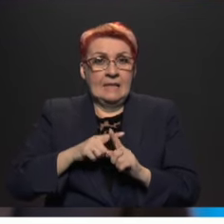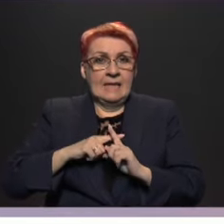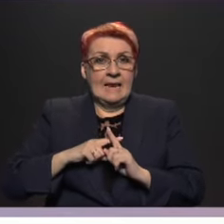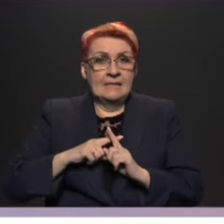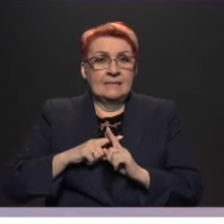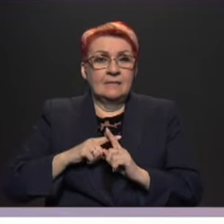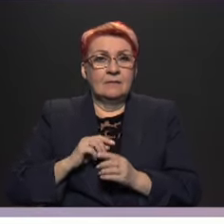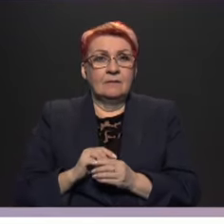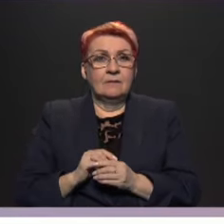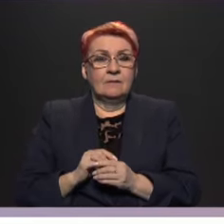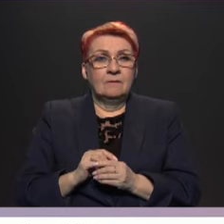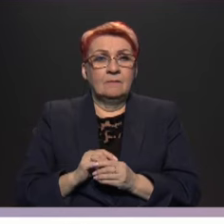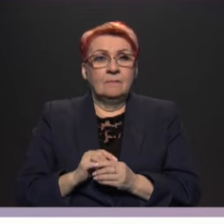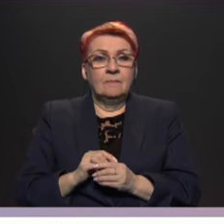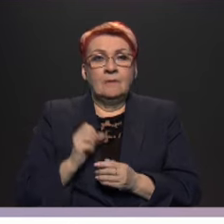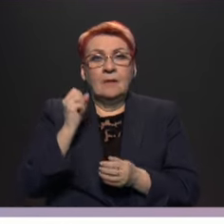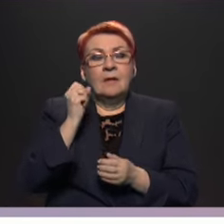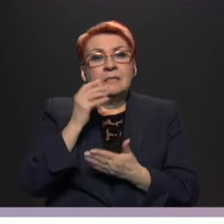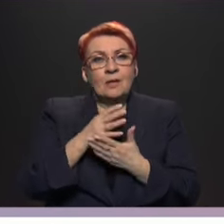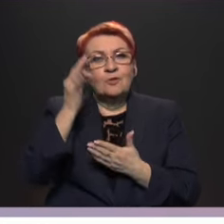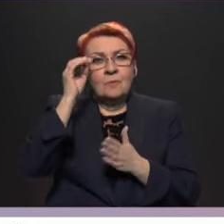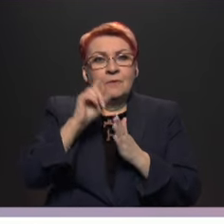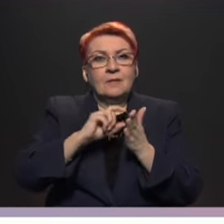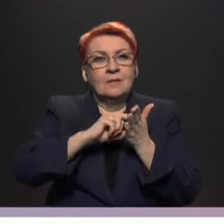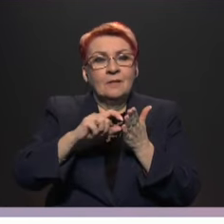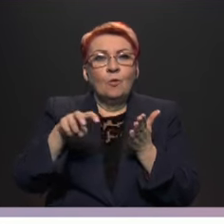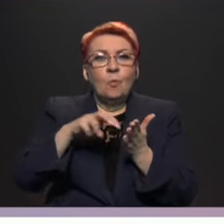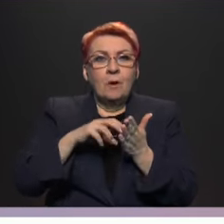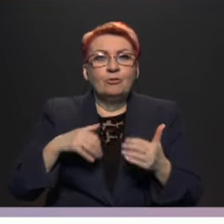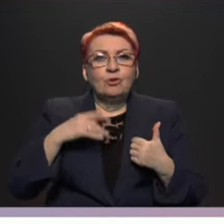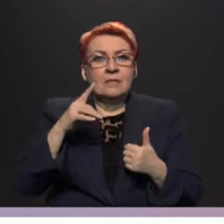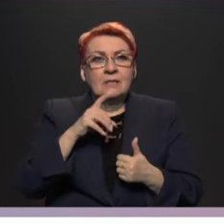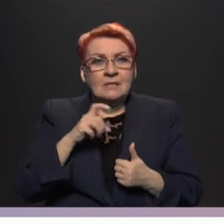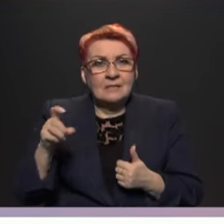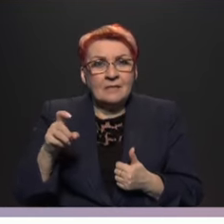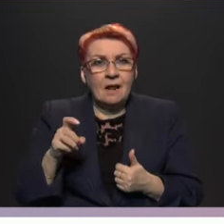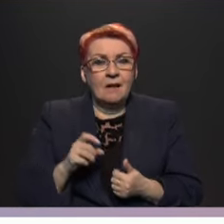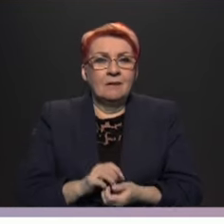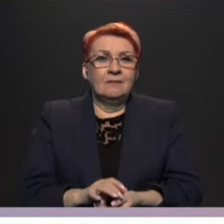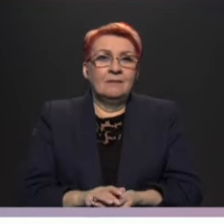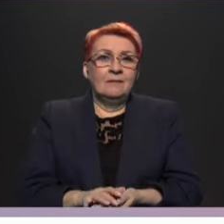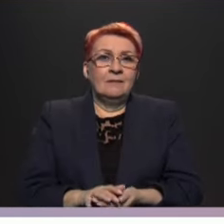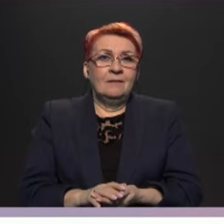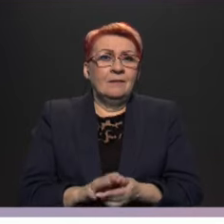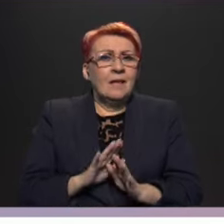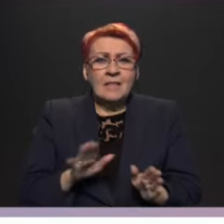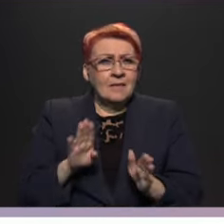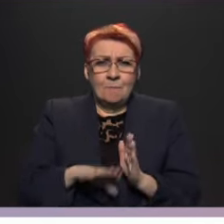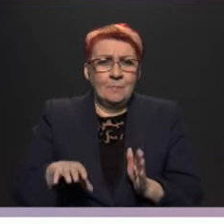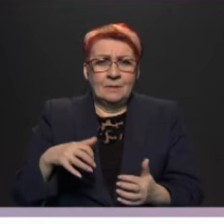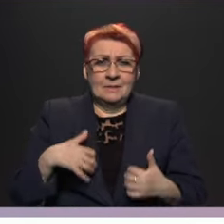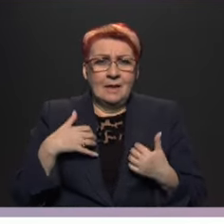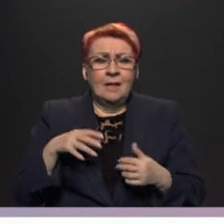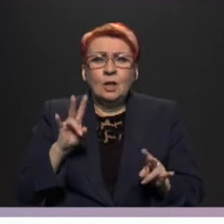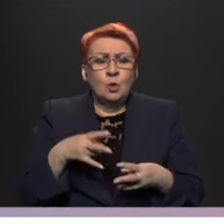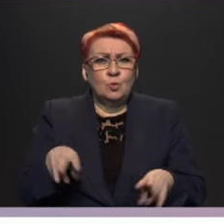вот сразу вспоминается такое изречение. «Убоявшийся страх, иди же небес страх». То есть не нужно во всем